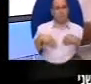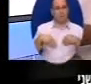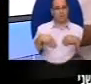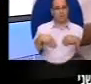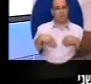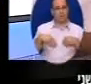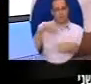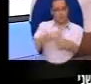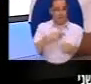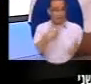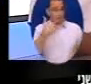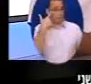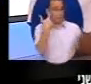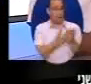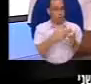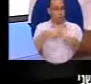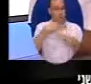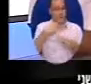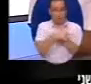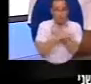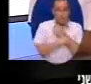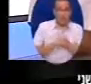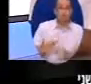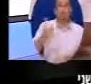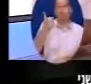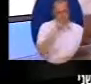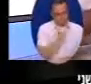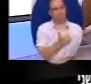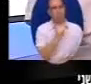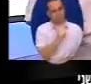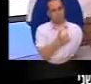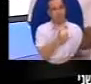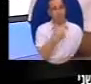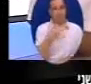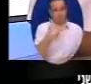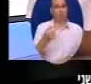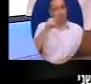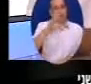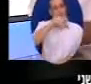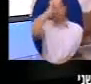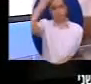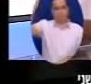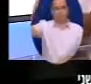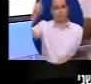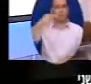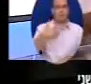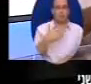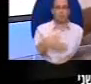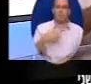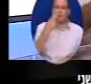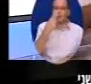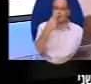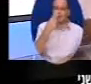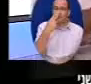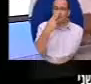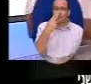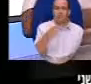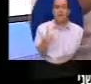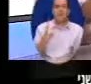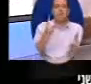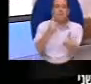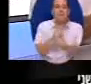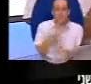שאנחנו הצענו פרויקט. הם האוניברסיטה הראשונה שעושה? האוניברסיטה הראשונה, ואנחנו עכשיו הולכים לקמפוסים אחרים לנסות להביא שהמפגש